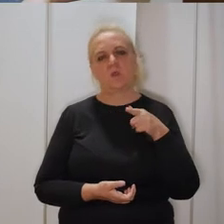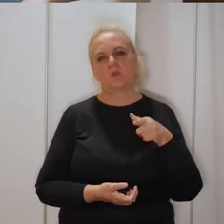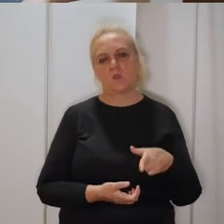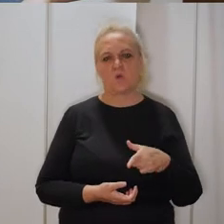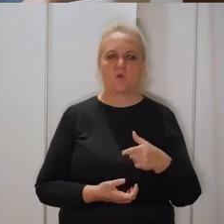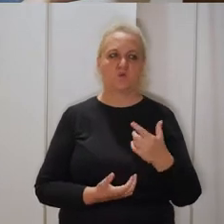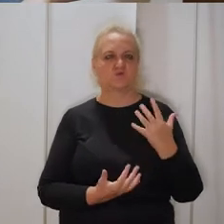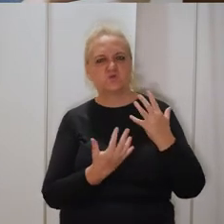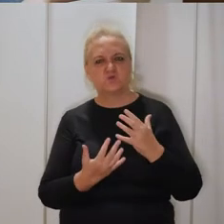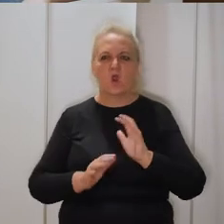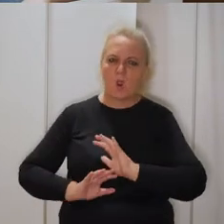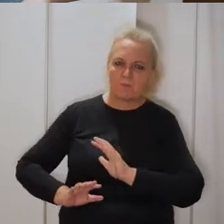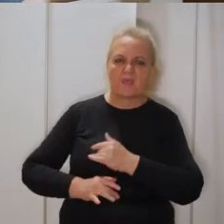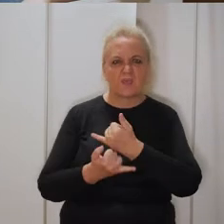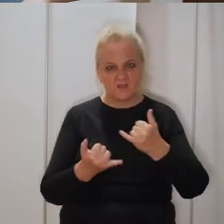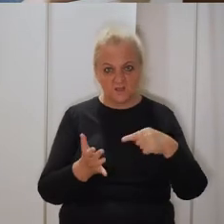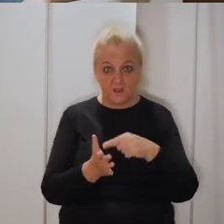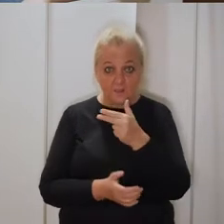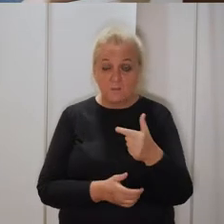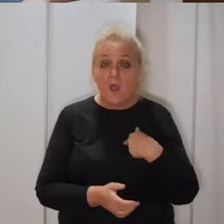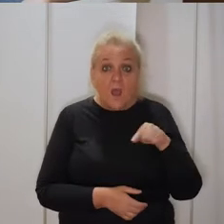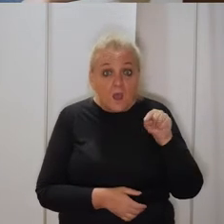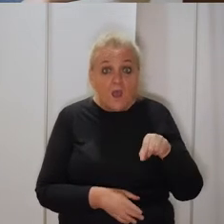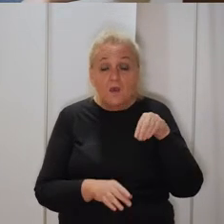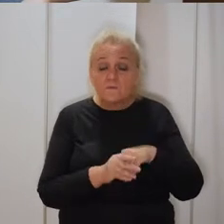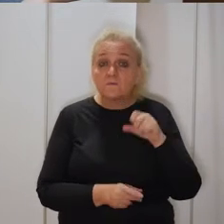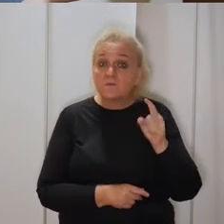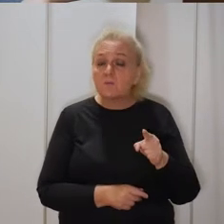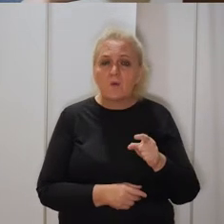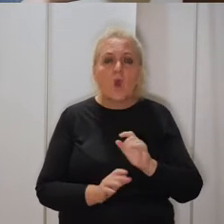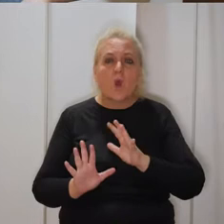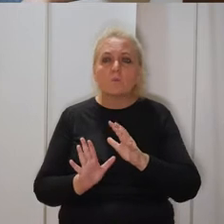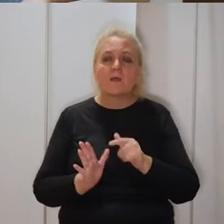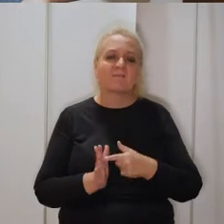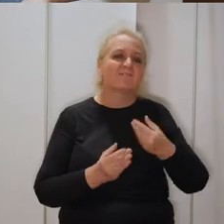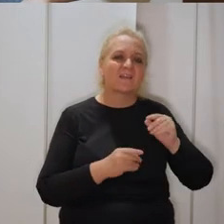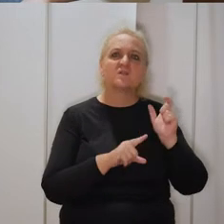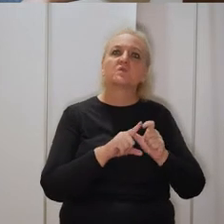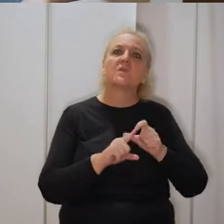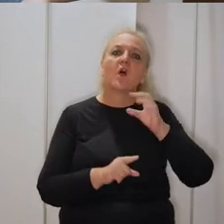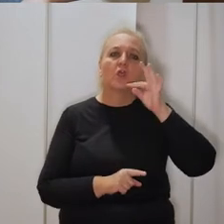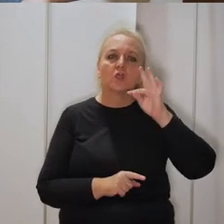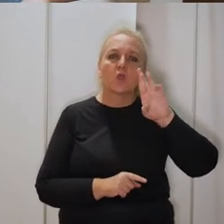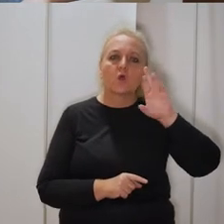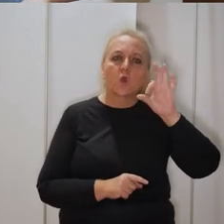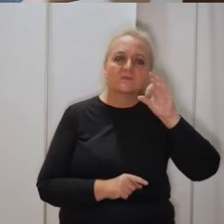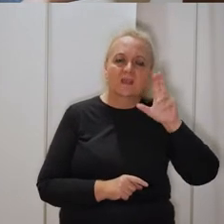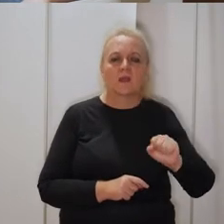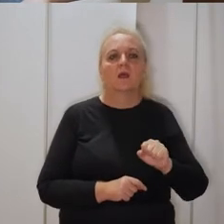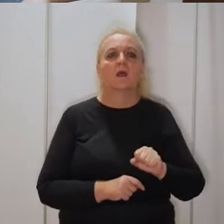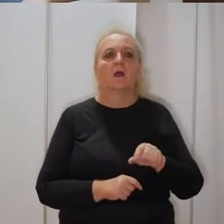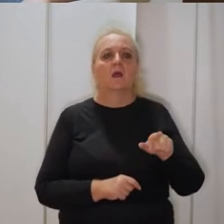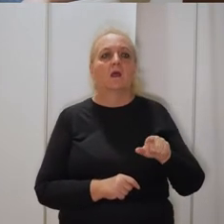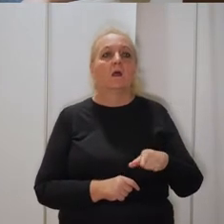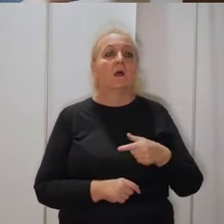wyrazem troski, bo właśnie w tej narracji nie pojawia się słowo opieka, pojawia się bardziej słowo troska. To jest tak trochę, że krytykuję cię, bo cię kocham,